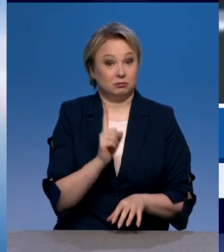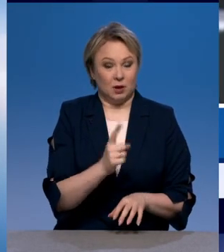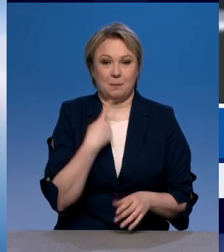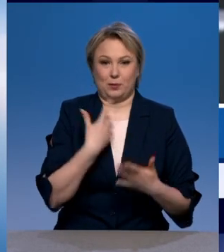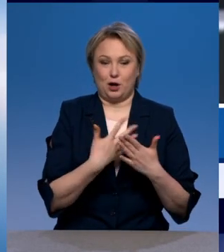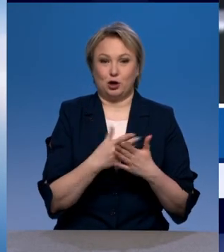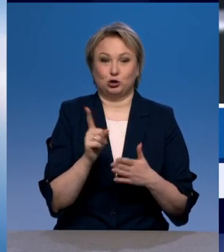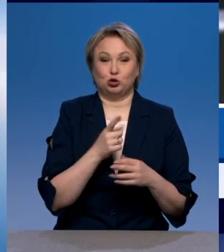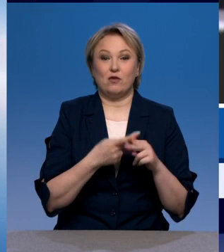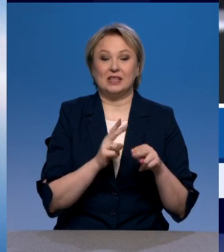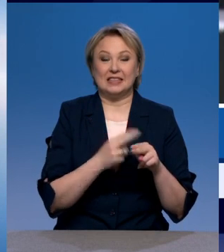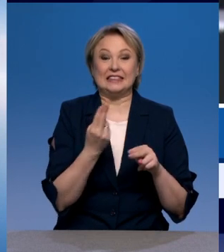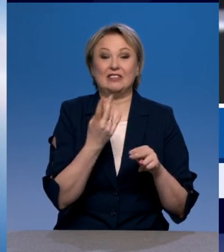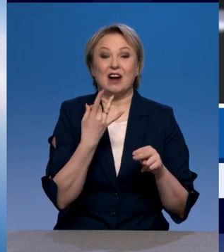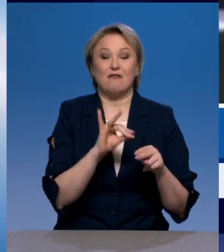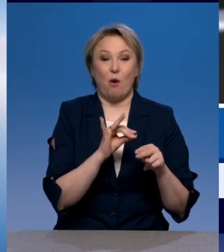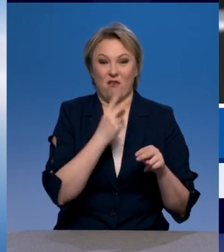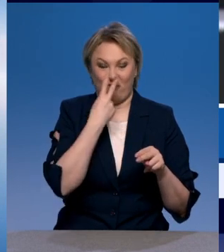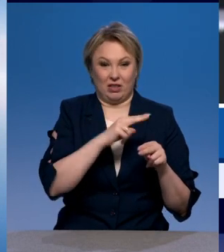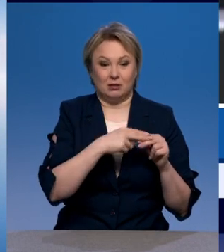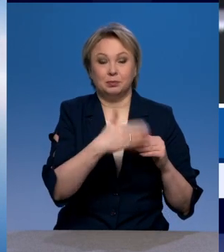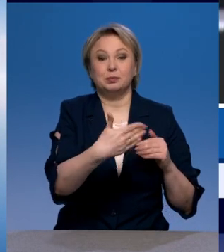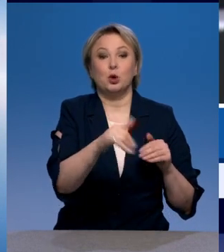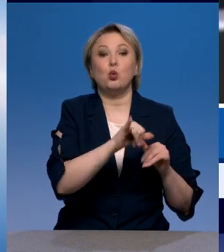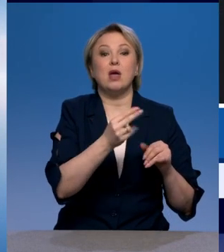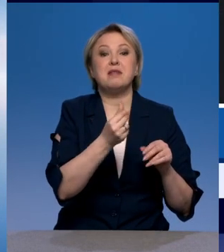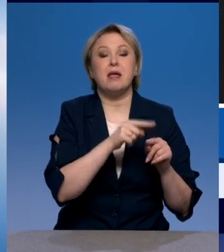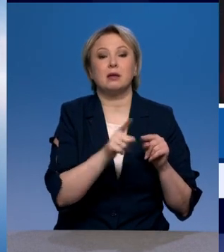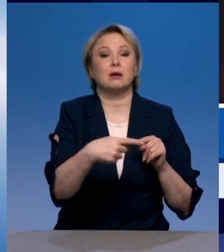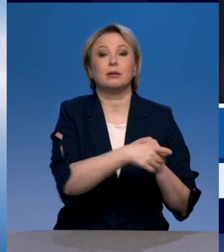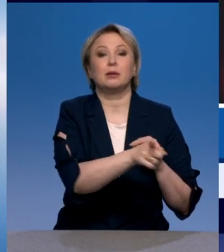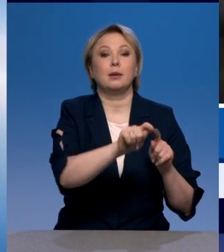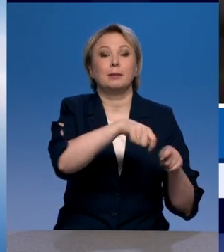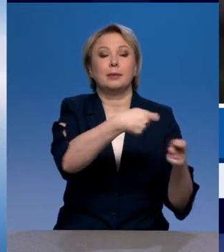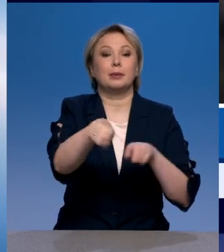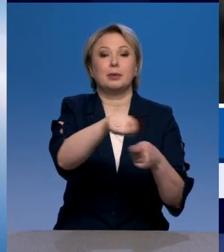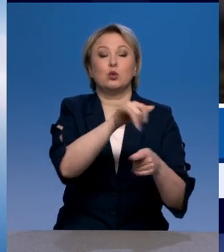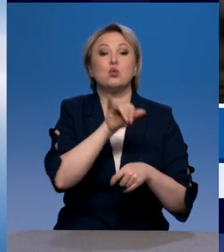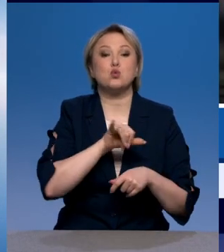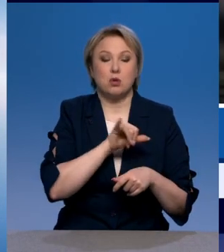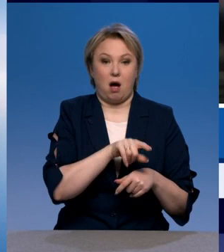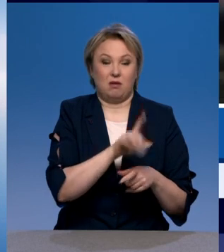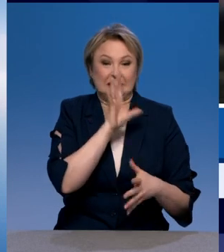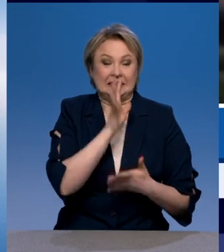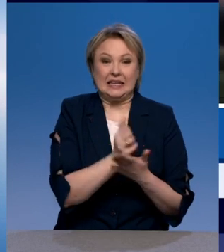цифровой след, который будет оставаться, его уже никаким образом невозможно будет скрыть. И